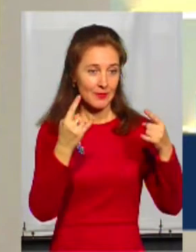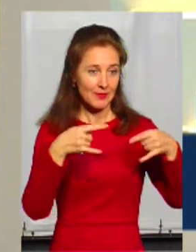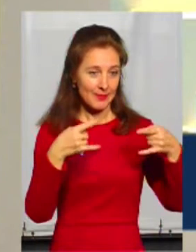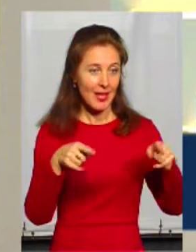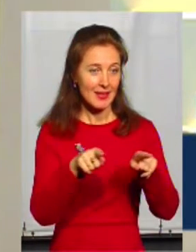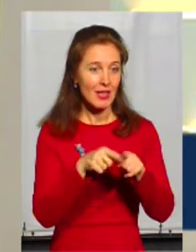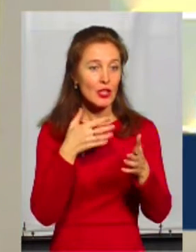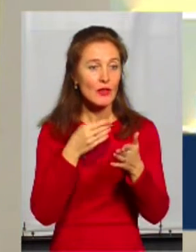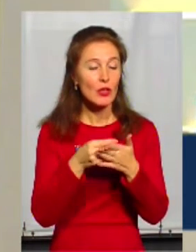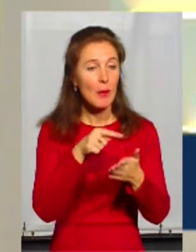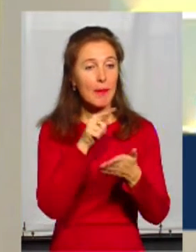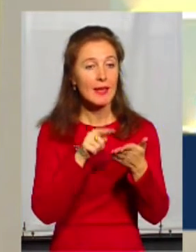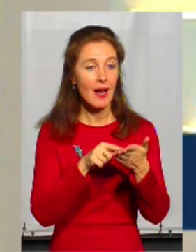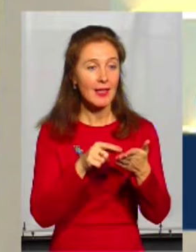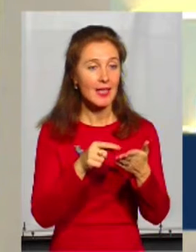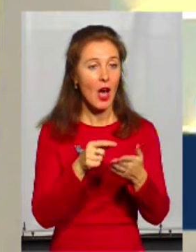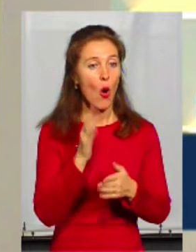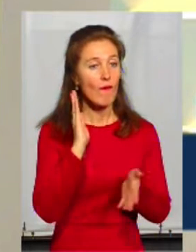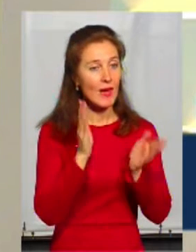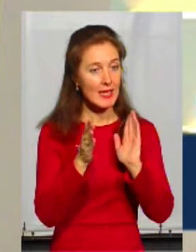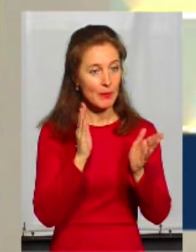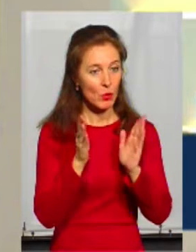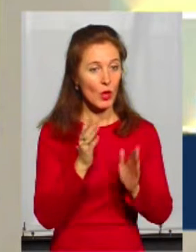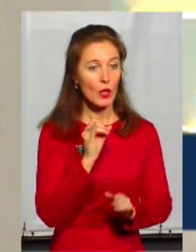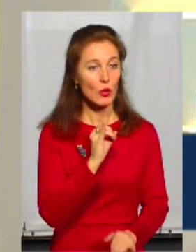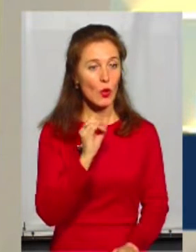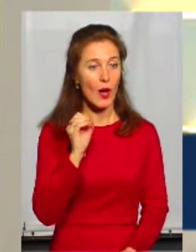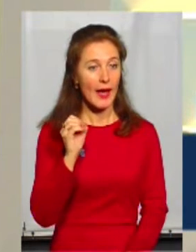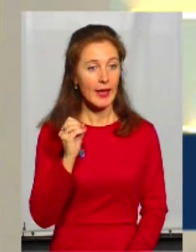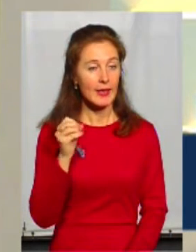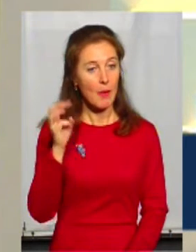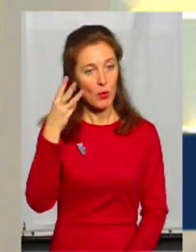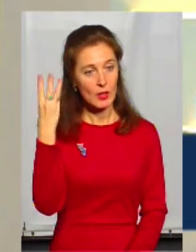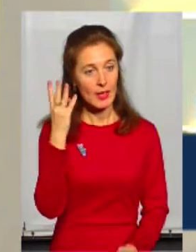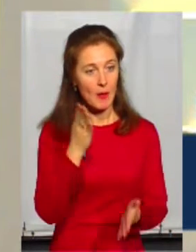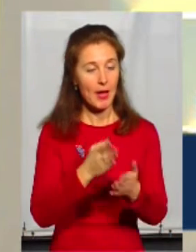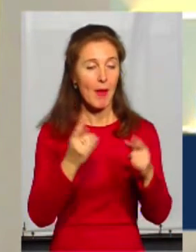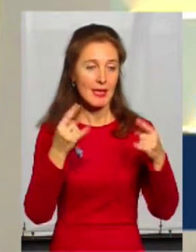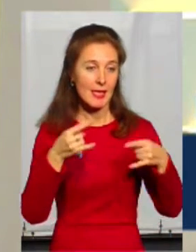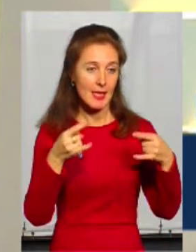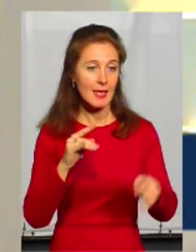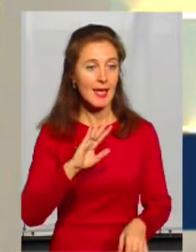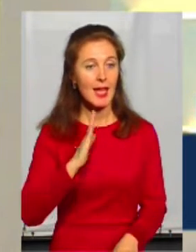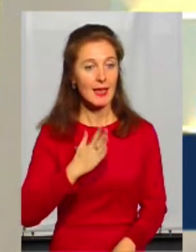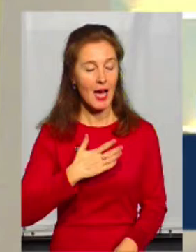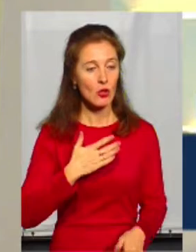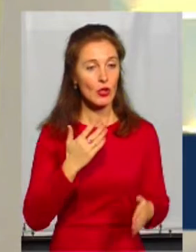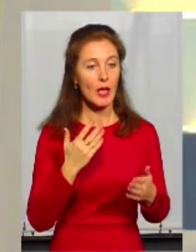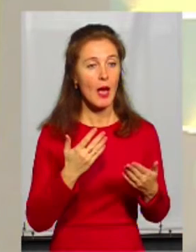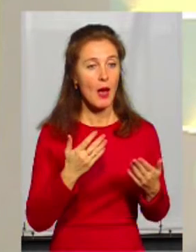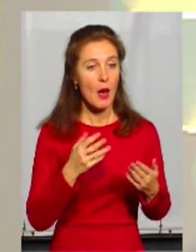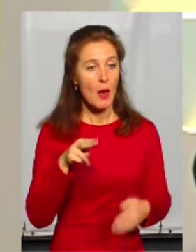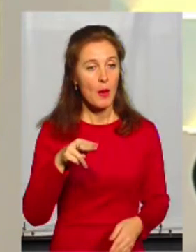можете ставити свої запитання у Фейсбуці на сторінці UI Поділля під прямою трансляцією нашої